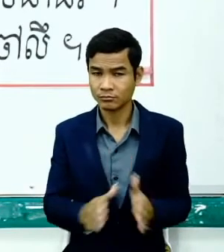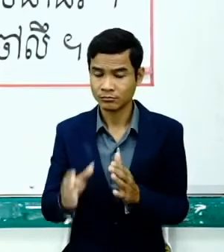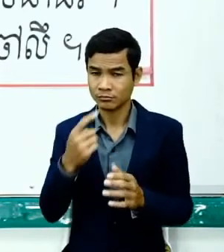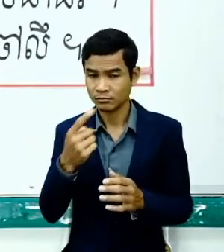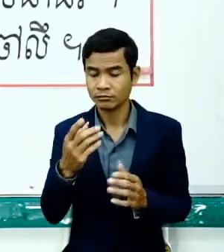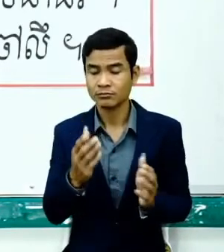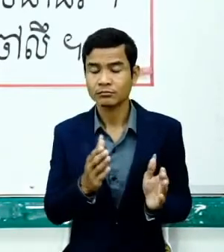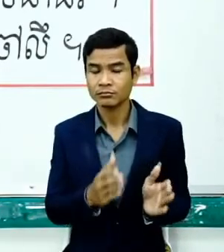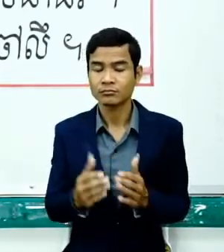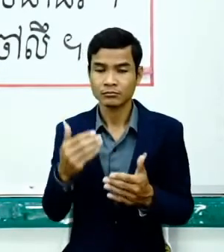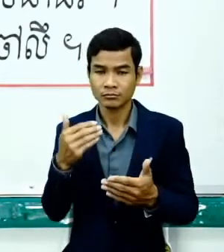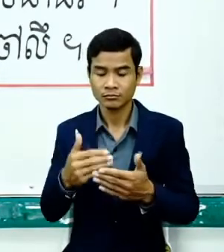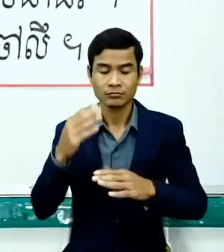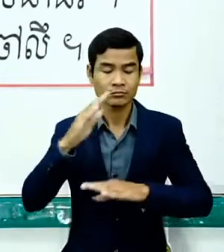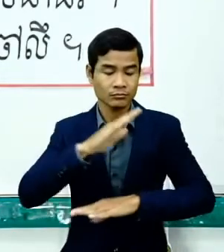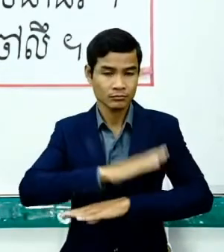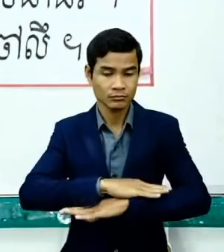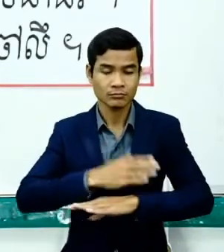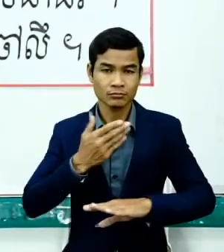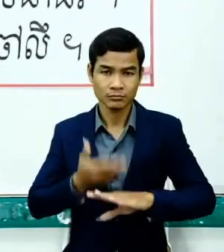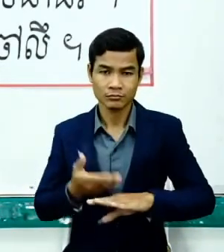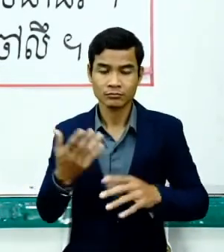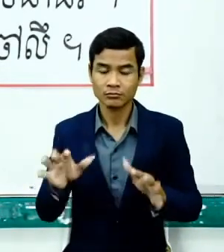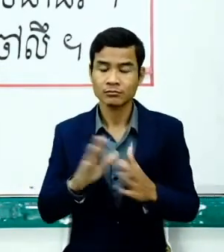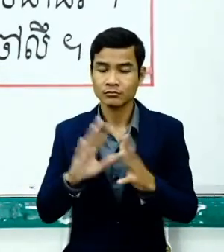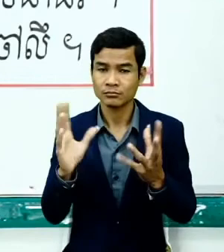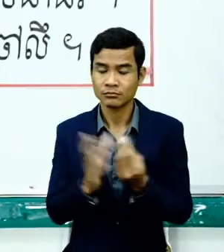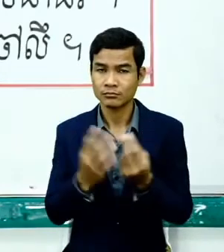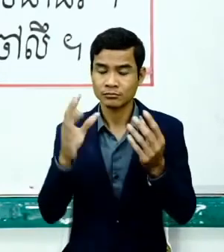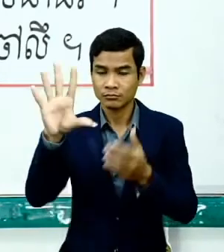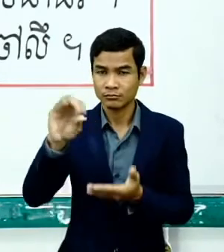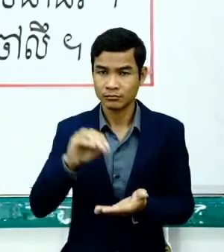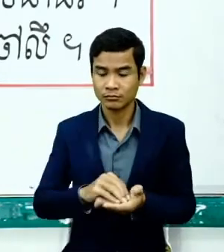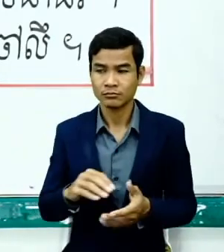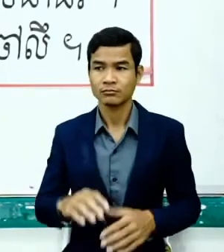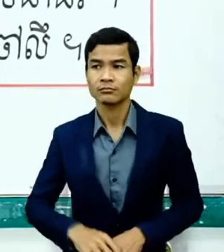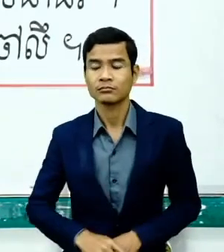ញនេះយកមកដាក់លើតុទាំងអស់គ្នា